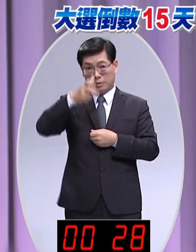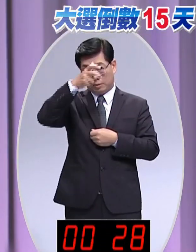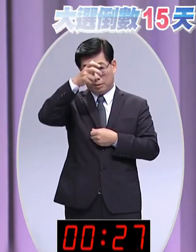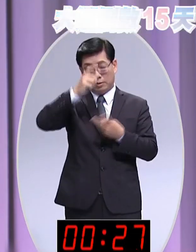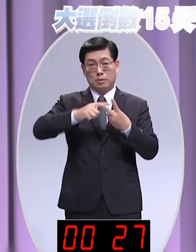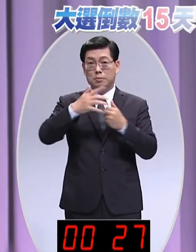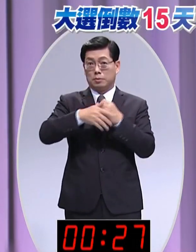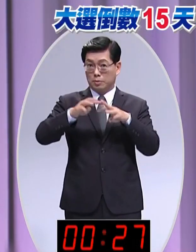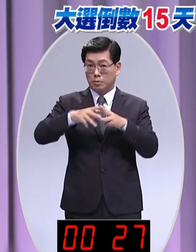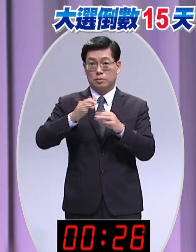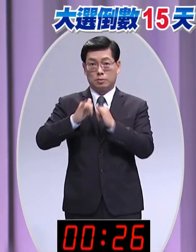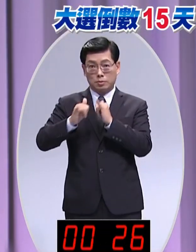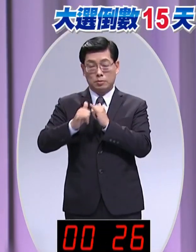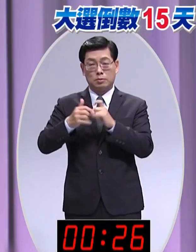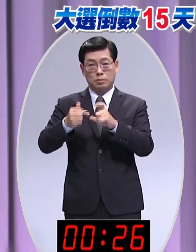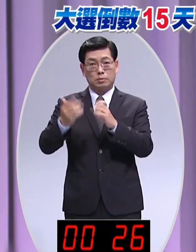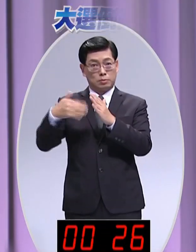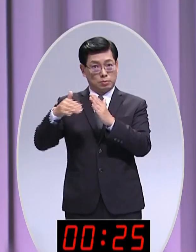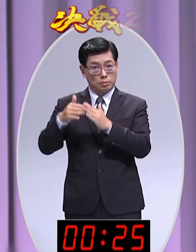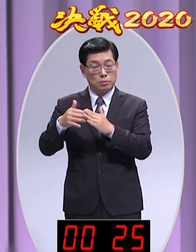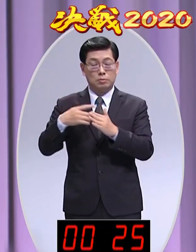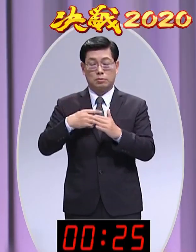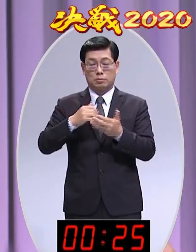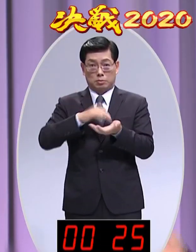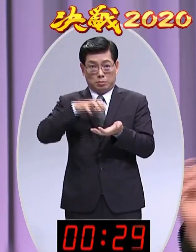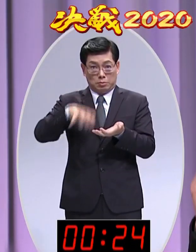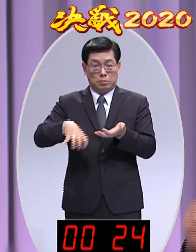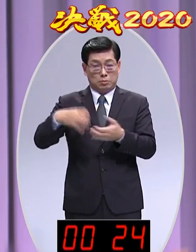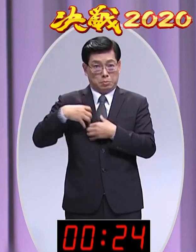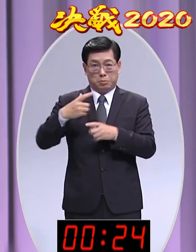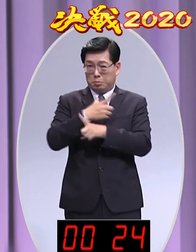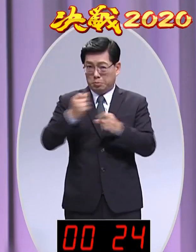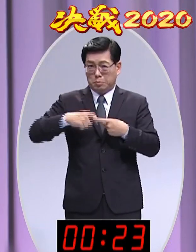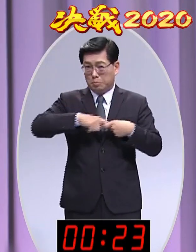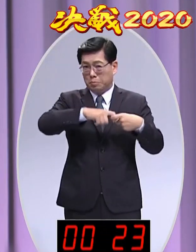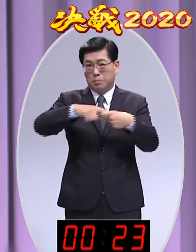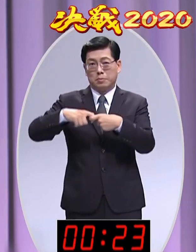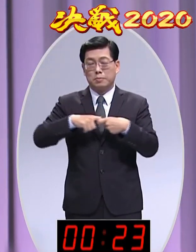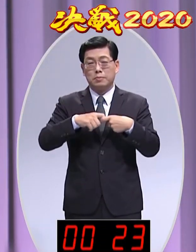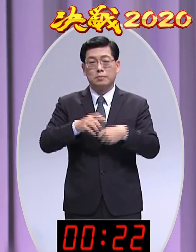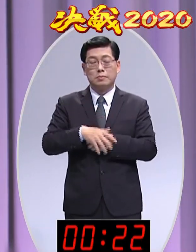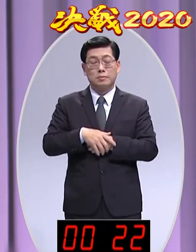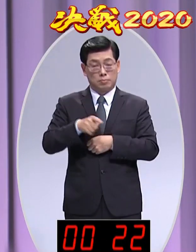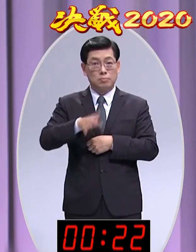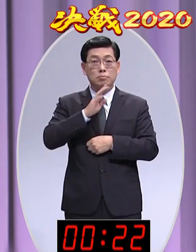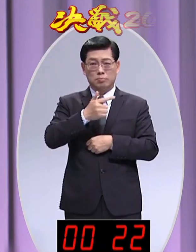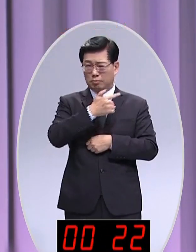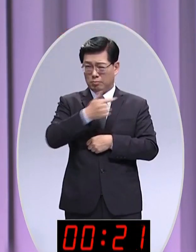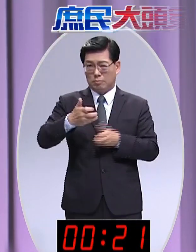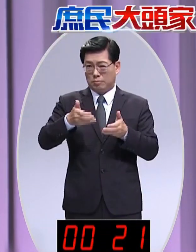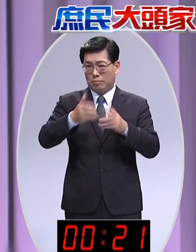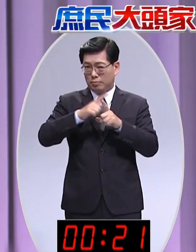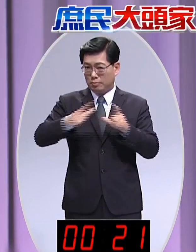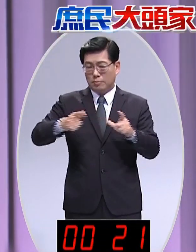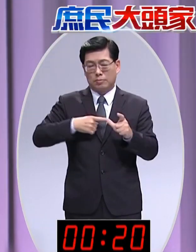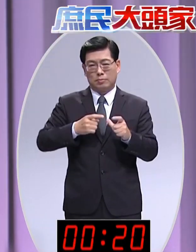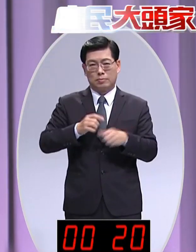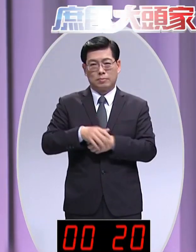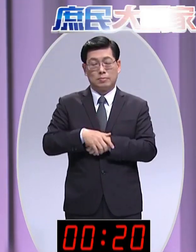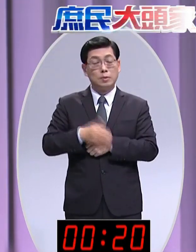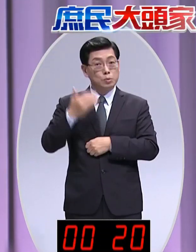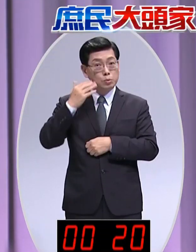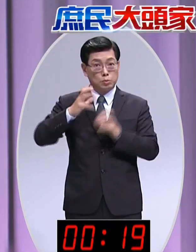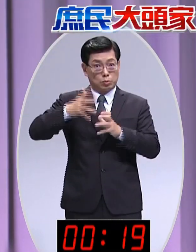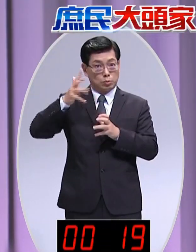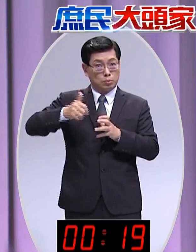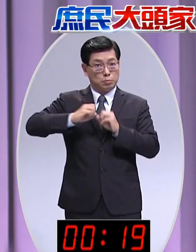全、社区、学校、家长、医院、部队的力量统统整合起来，这是一个很重大的战役。只要总